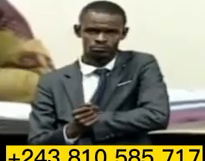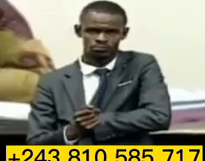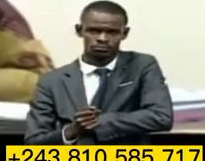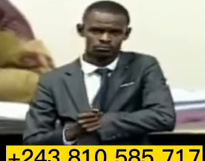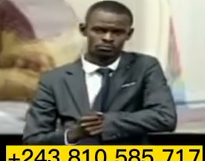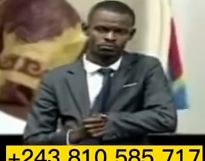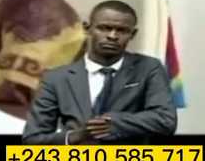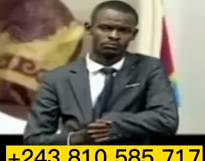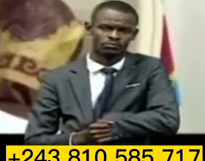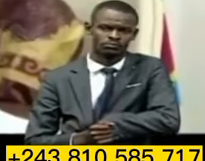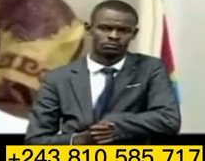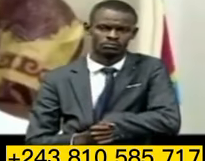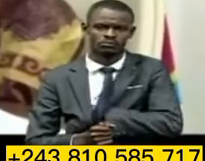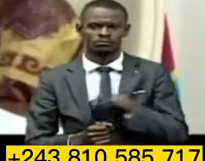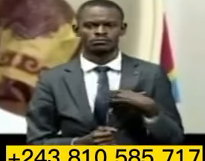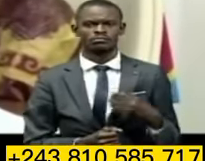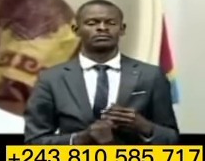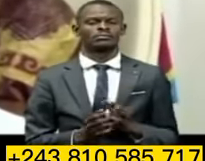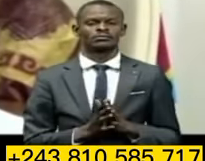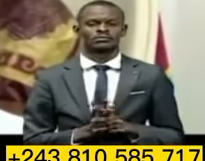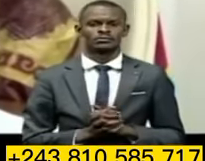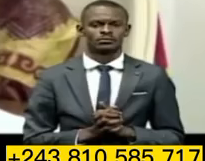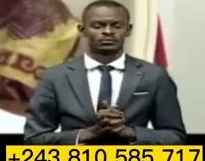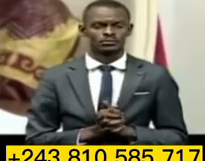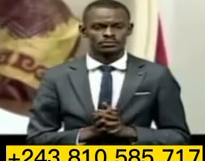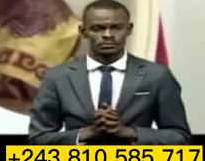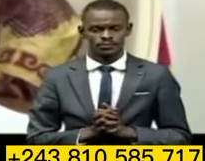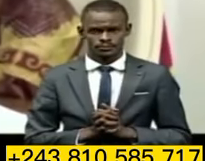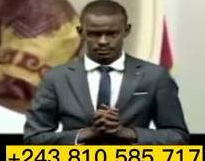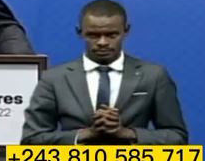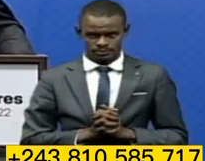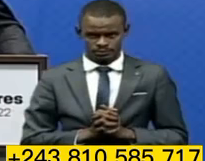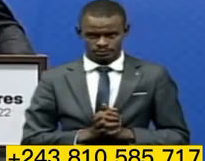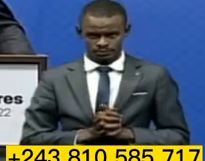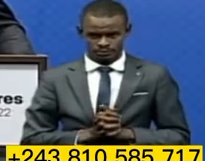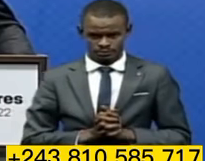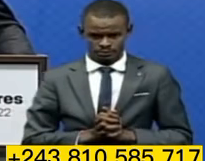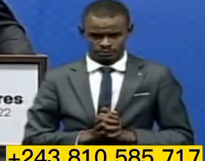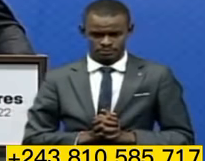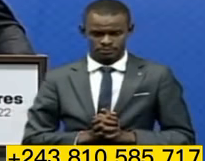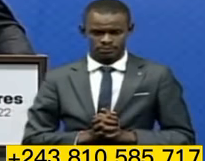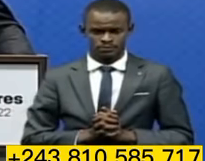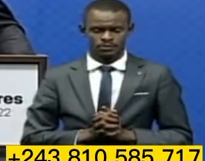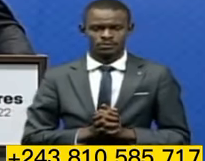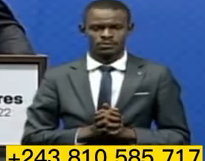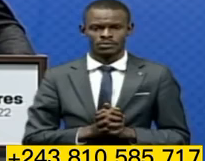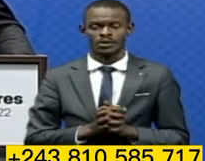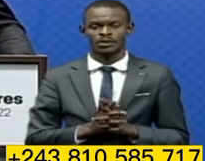signatures à ces organes attitrés pour l'engager en tant qu'établissement public. Le Conseil a pris acte de ce